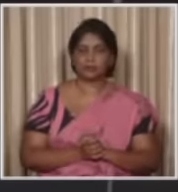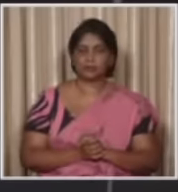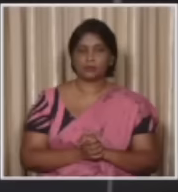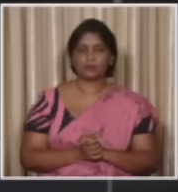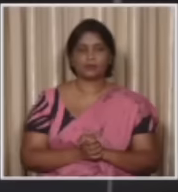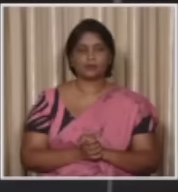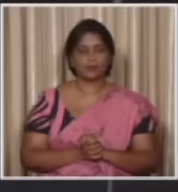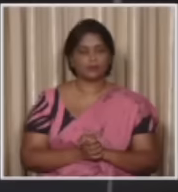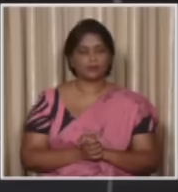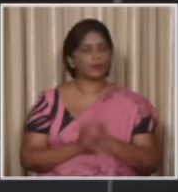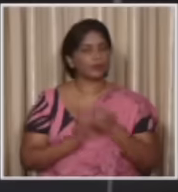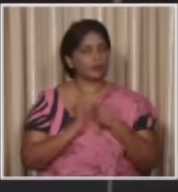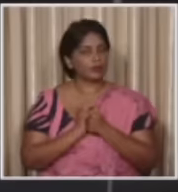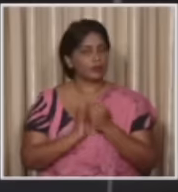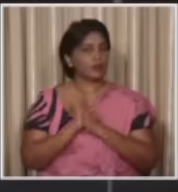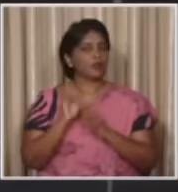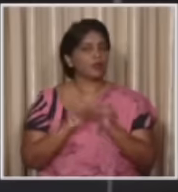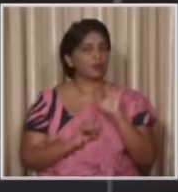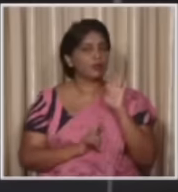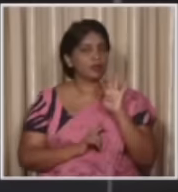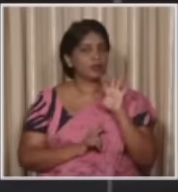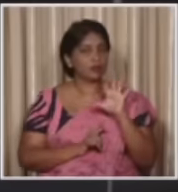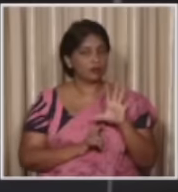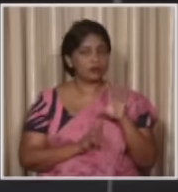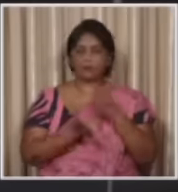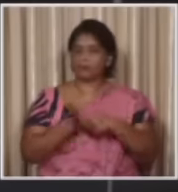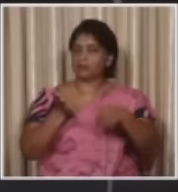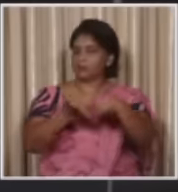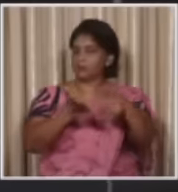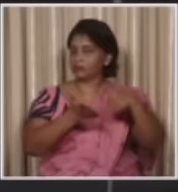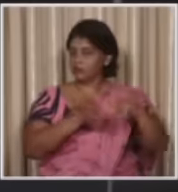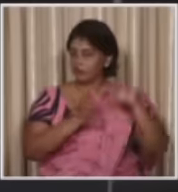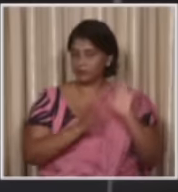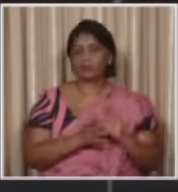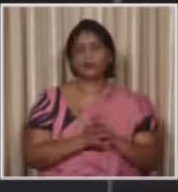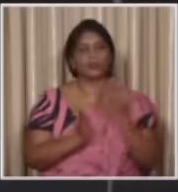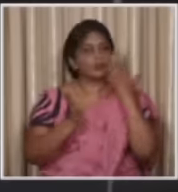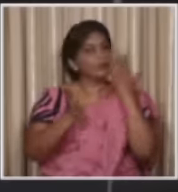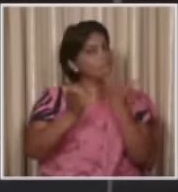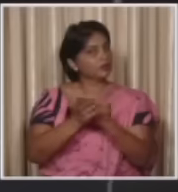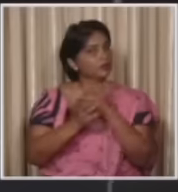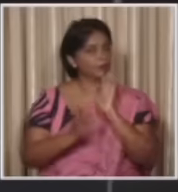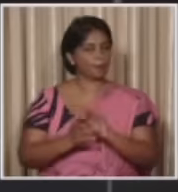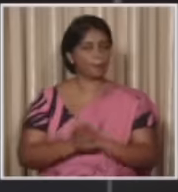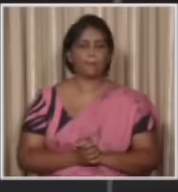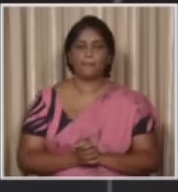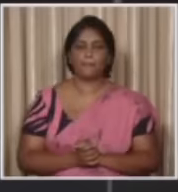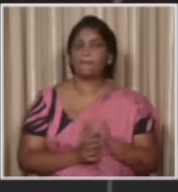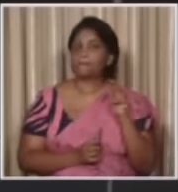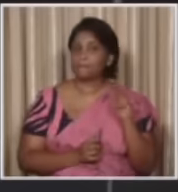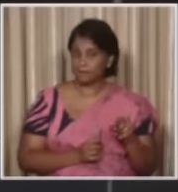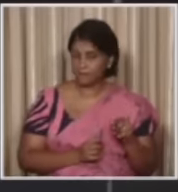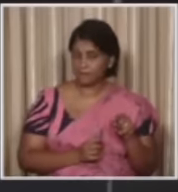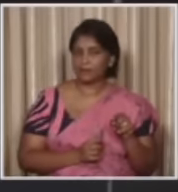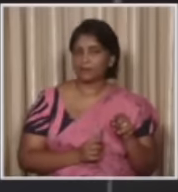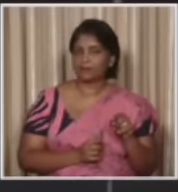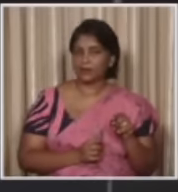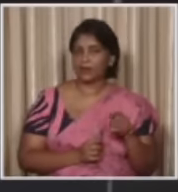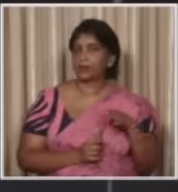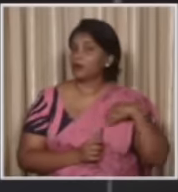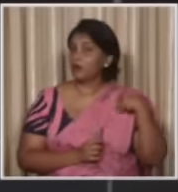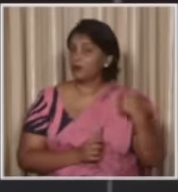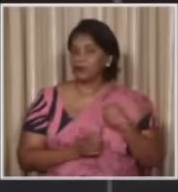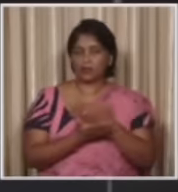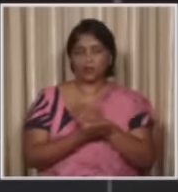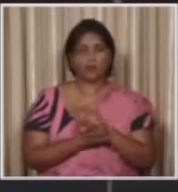meya garu mantri tumalla 45 denekge assana sahithawa idiripat karala thibenawa mehi pradhana